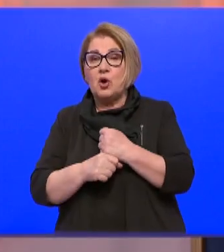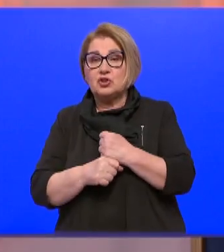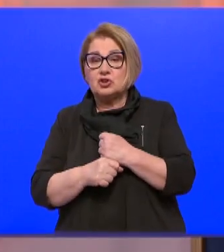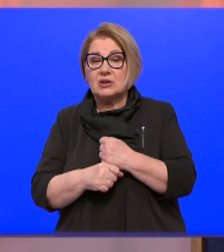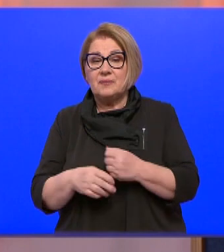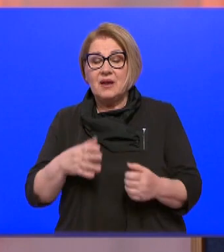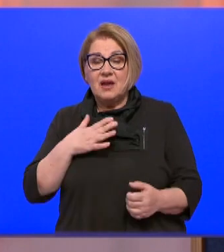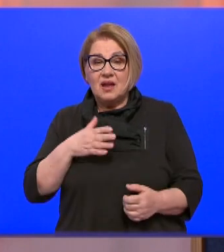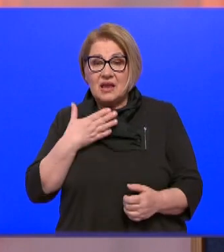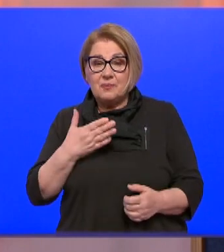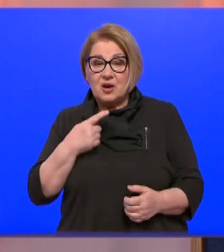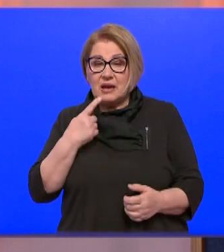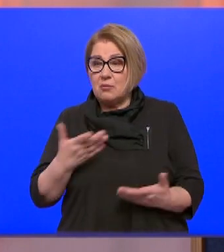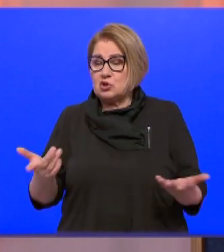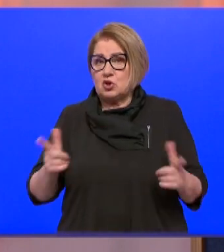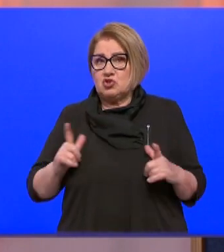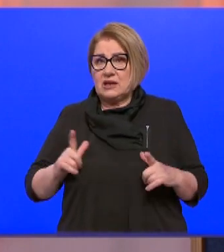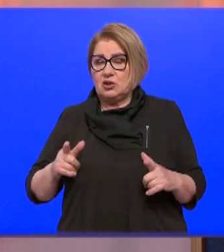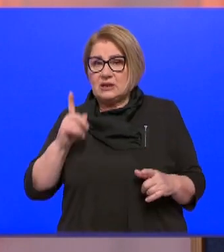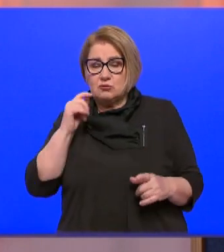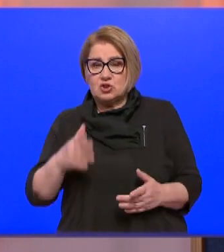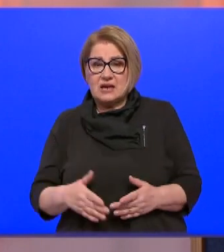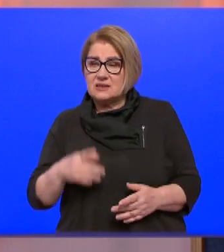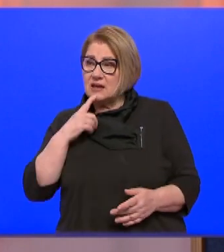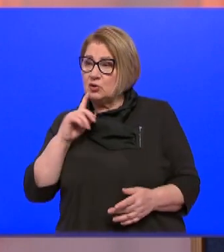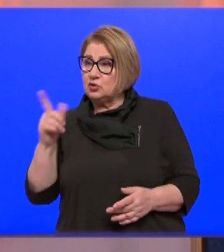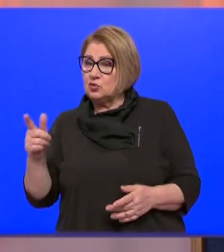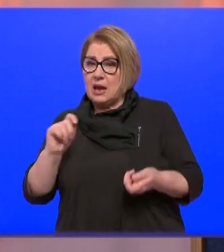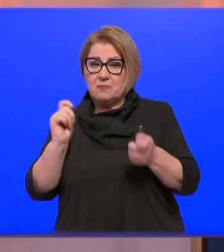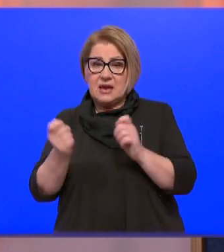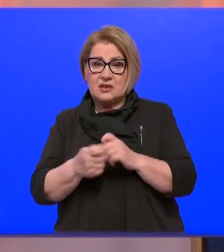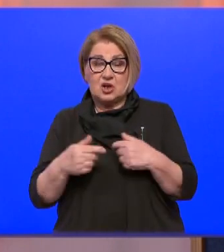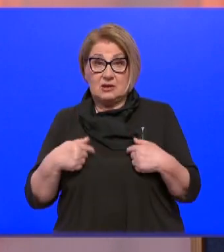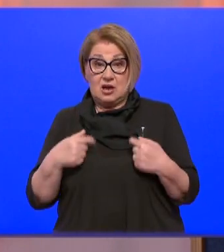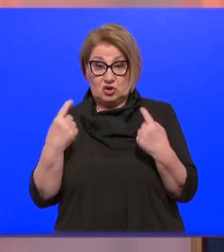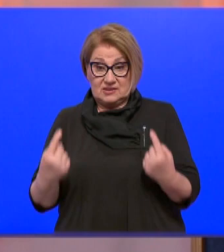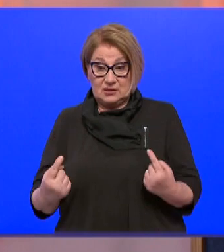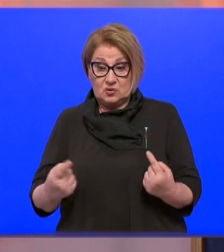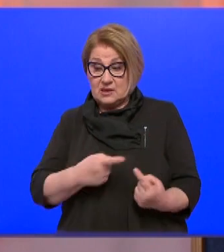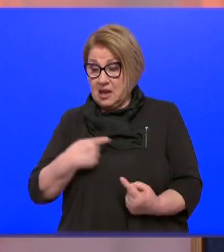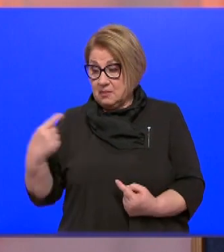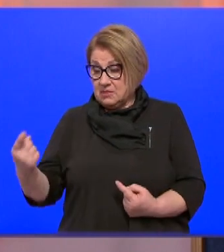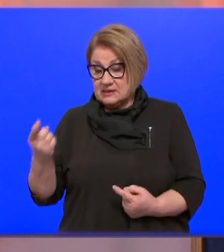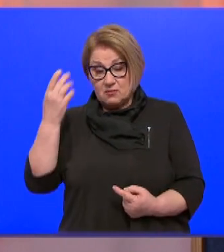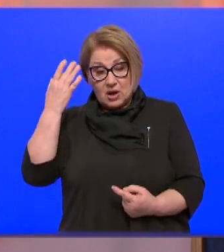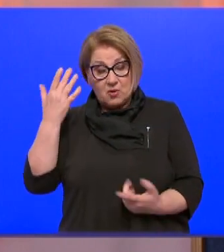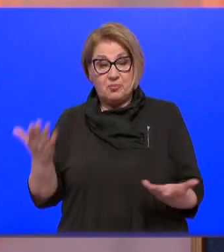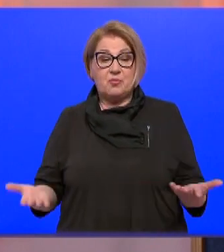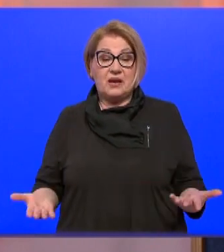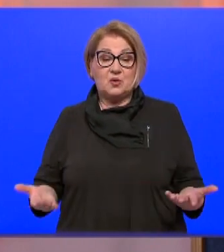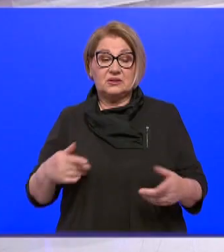Lijepo mi je bilo što ste rekli, nemamo što čekati da muškarci ili netko drugi mijenja naš status. Ništa. Mi se moramo pobrinuti, a